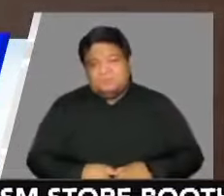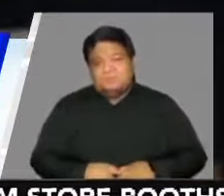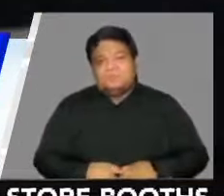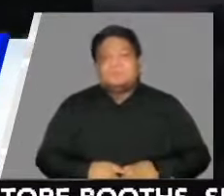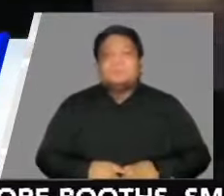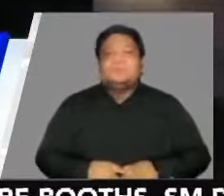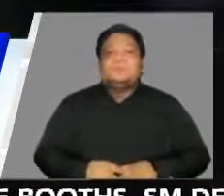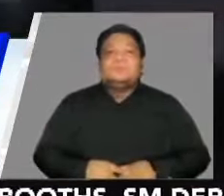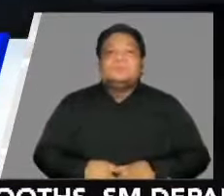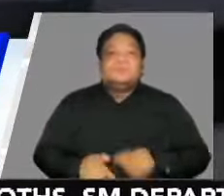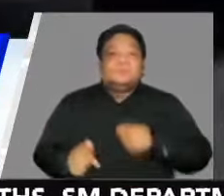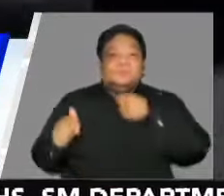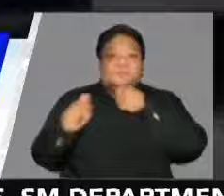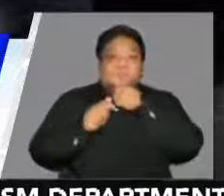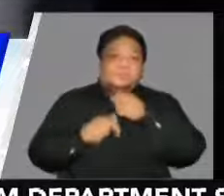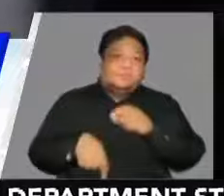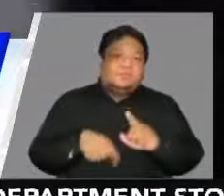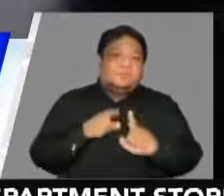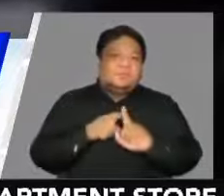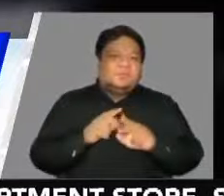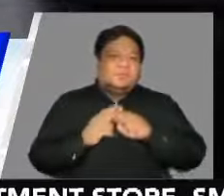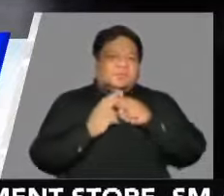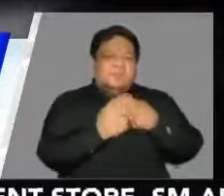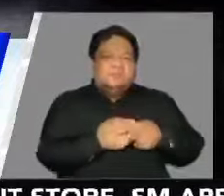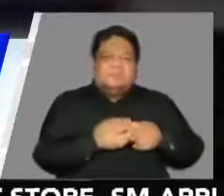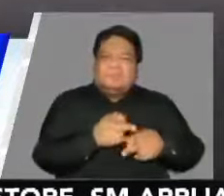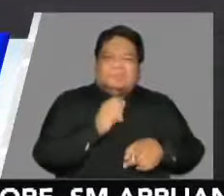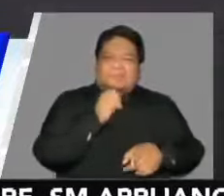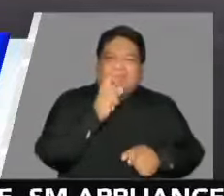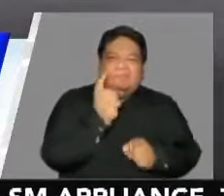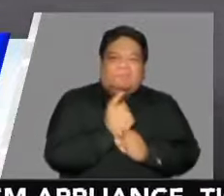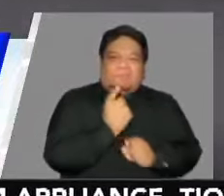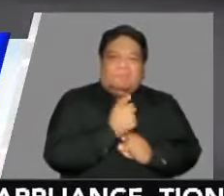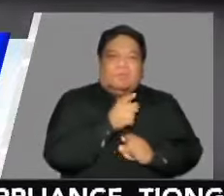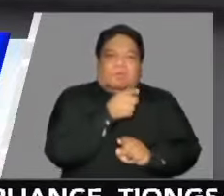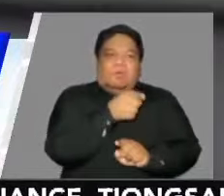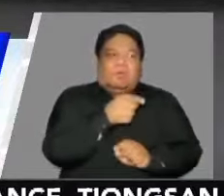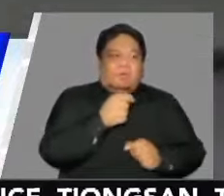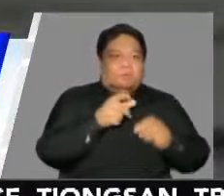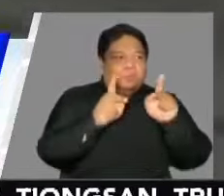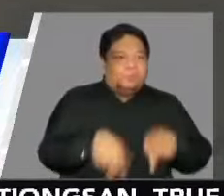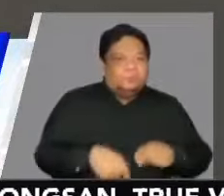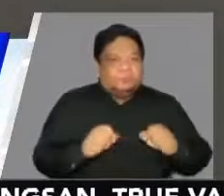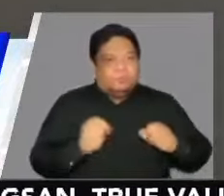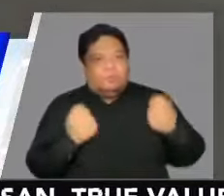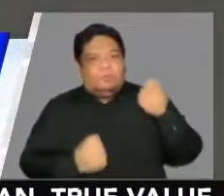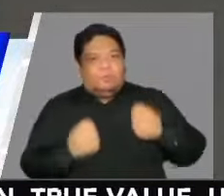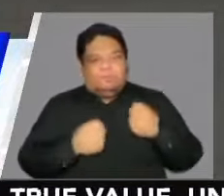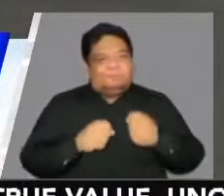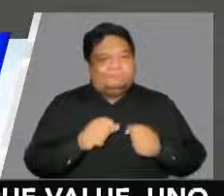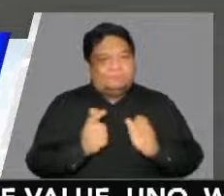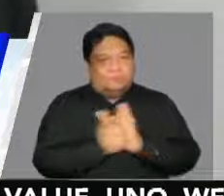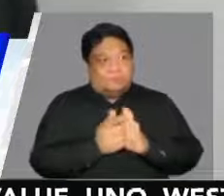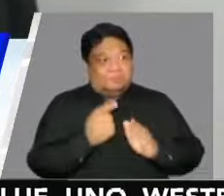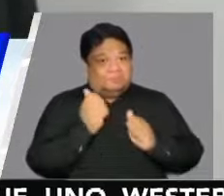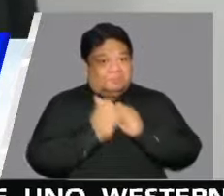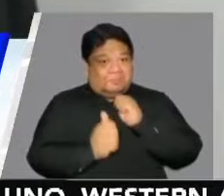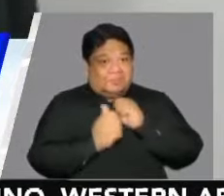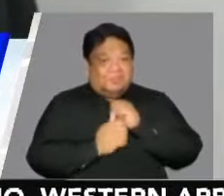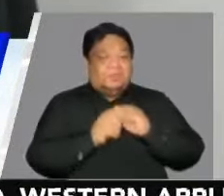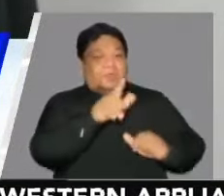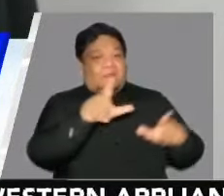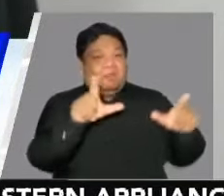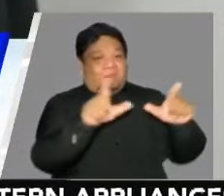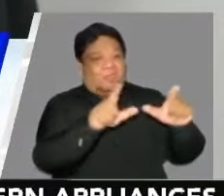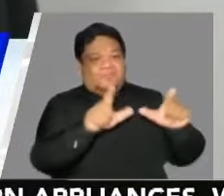vehicle ang tawag ng LTO sa violation ng driver at Ang parusa rito habang buhay na kanselasyon ng lisensya paulit-ulit